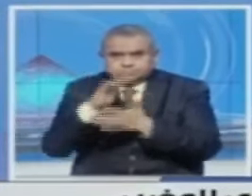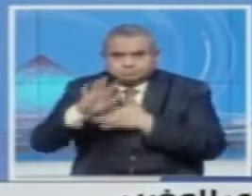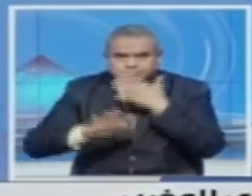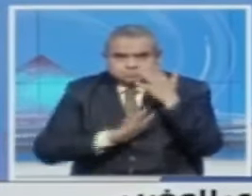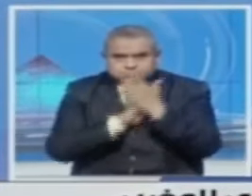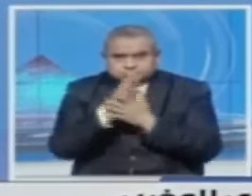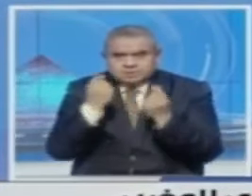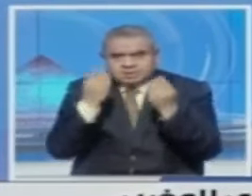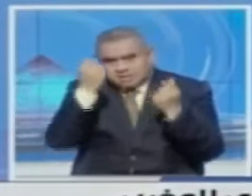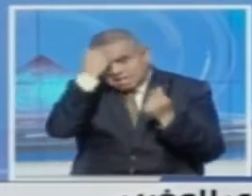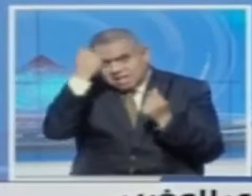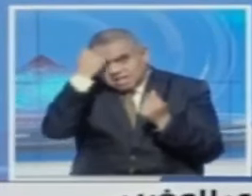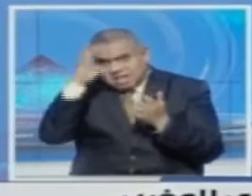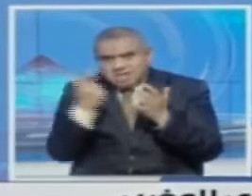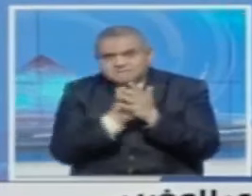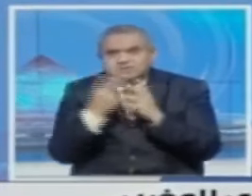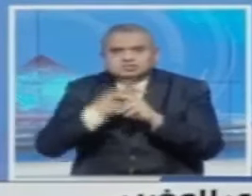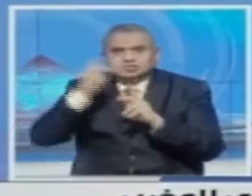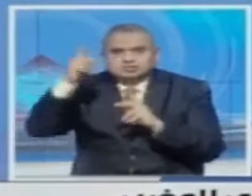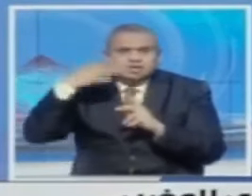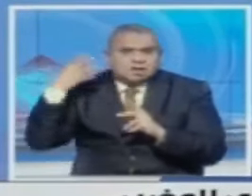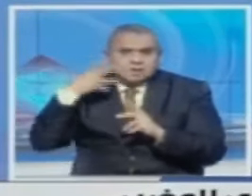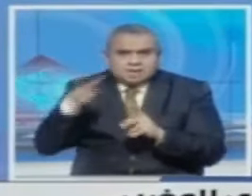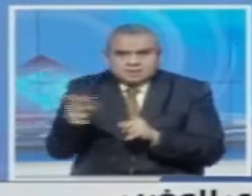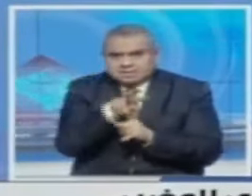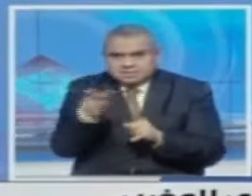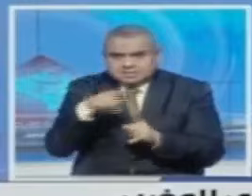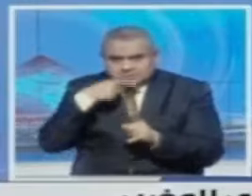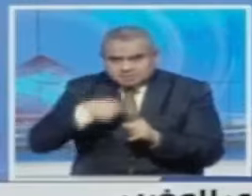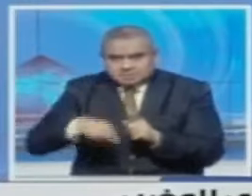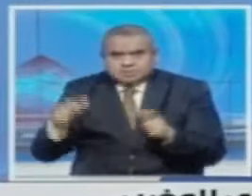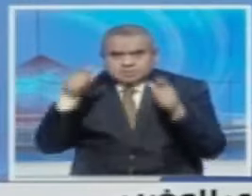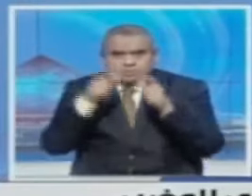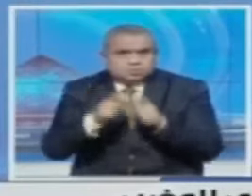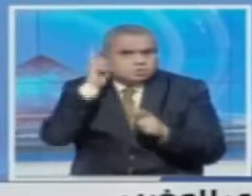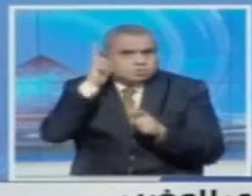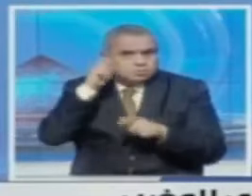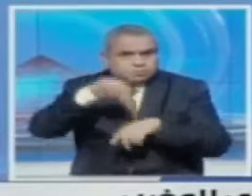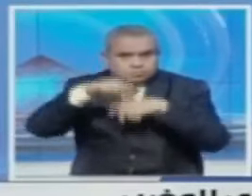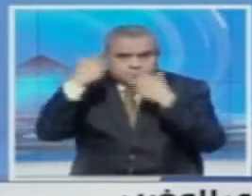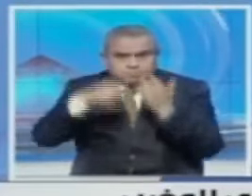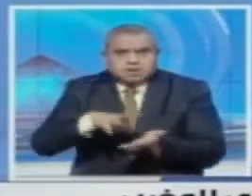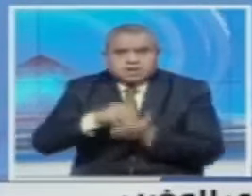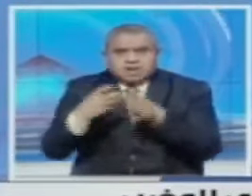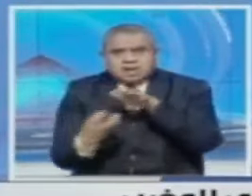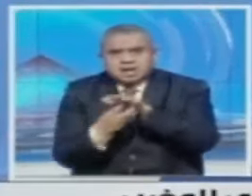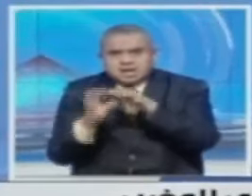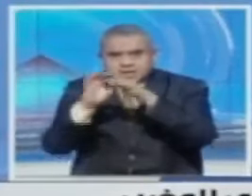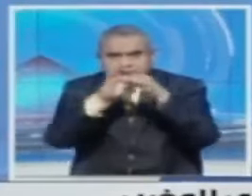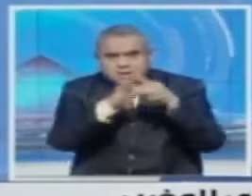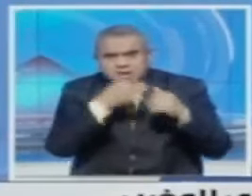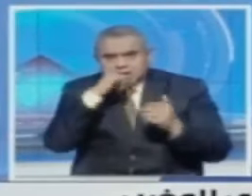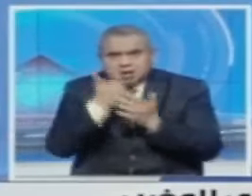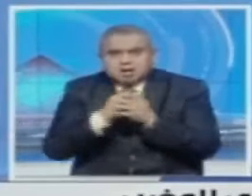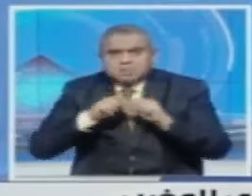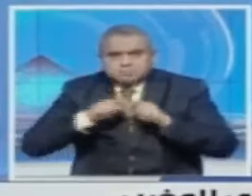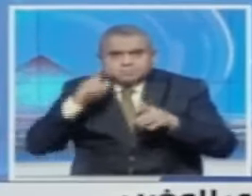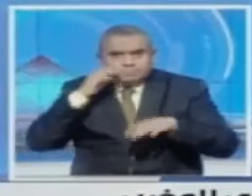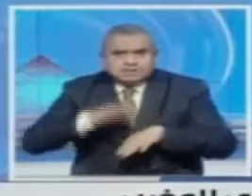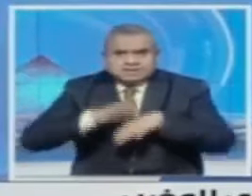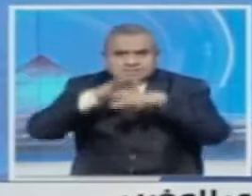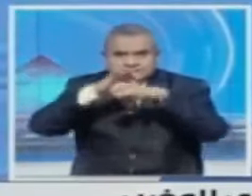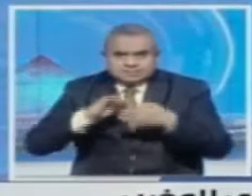الآلاف من أبناء الشعب الليبي. جاء ذلك خلال المؤتمر الصحفي الذي عقد في مقر الجامعة العربية للإعلان عن